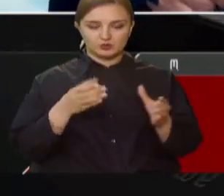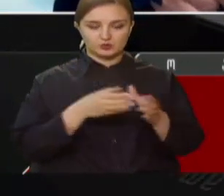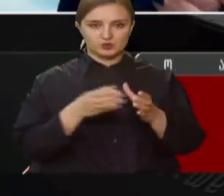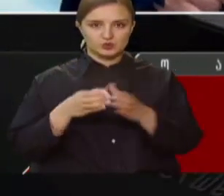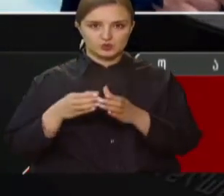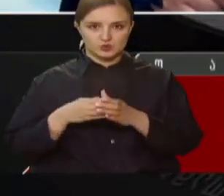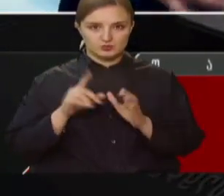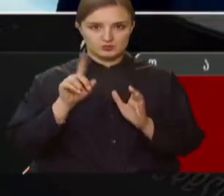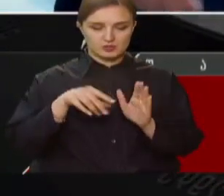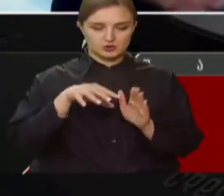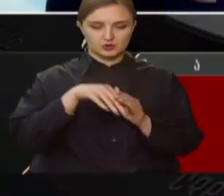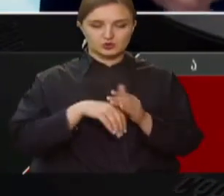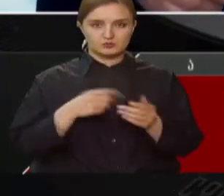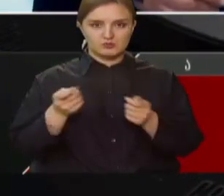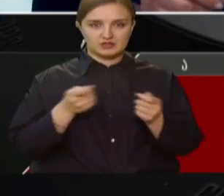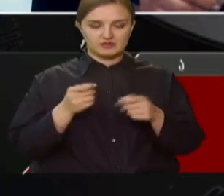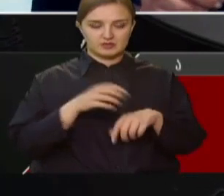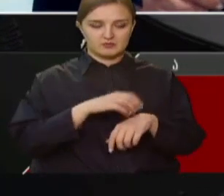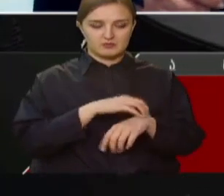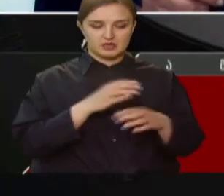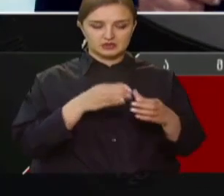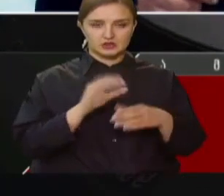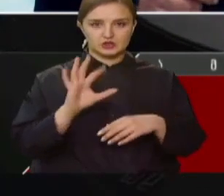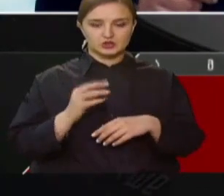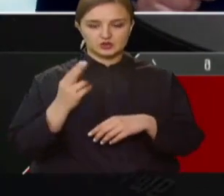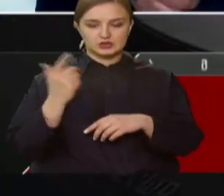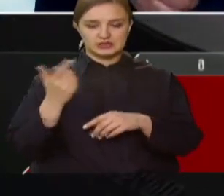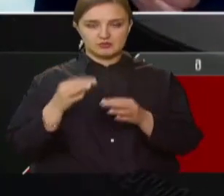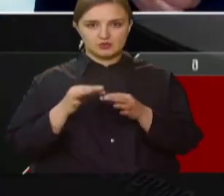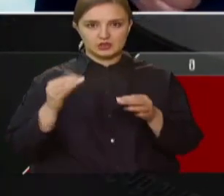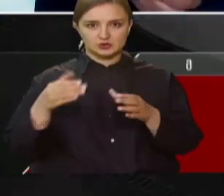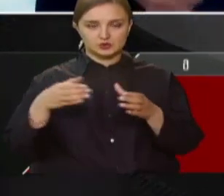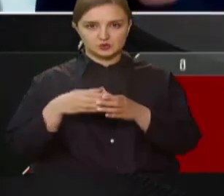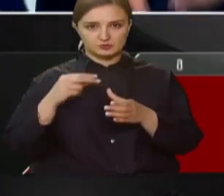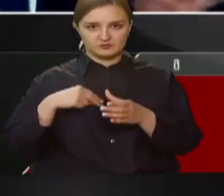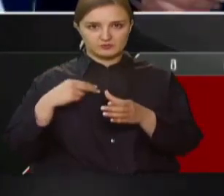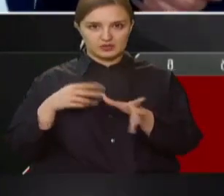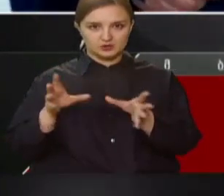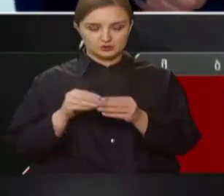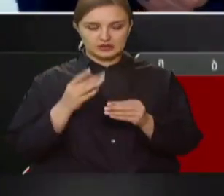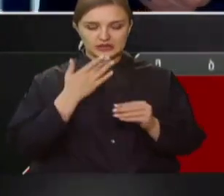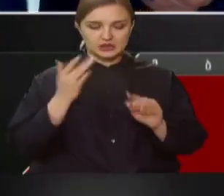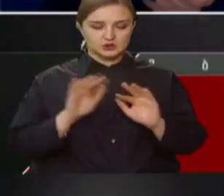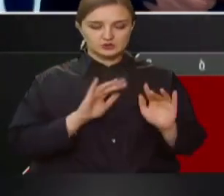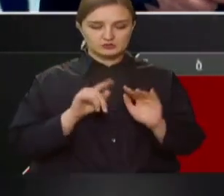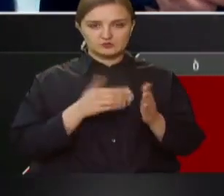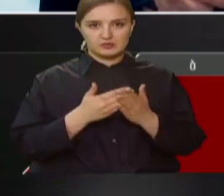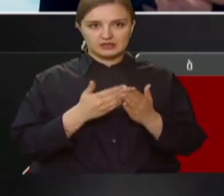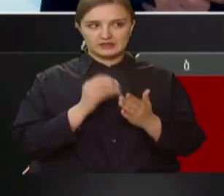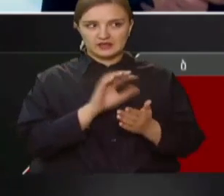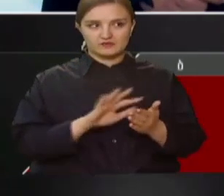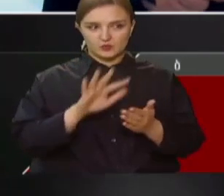ჯგუფი, მათ შორის მაგალითად მართველი პარტია არის სოციალ-დემოკრატების პოლიტიკური ჯგუფის პარტნიორი, ნაციონალური მოძრაობა კი მაგალითად